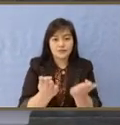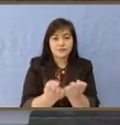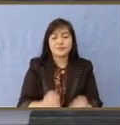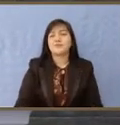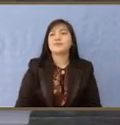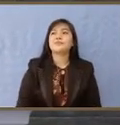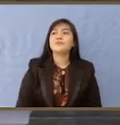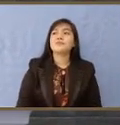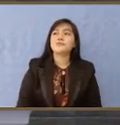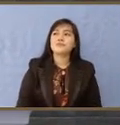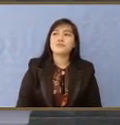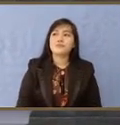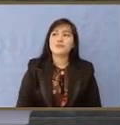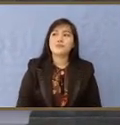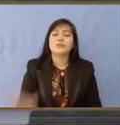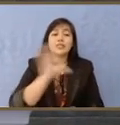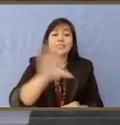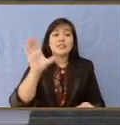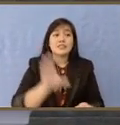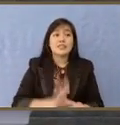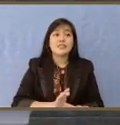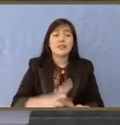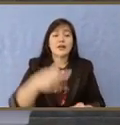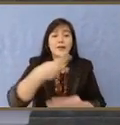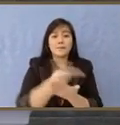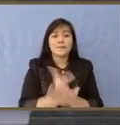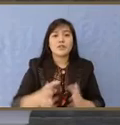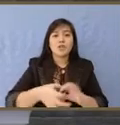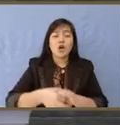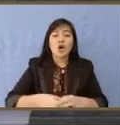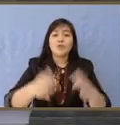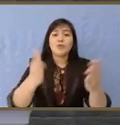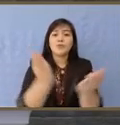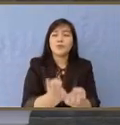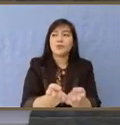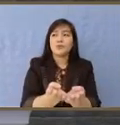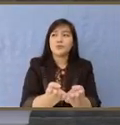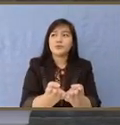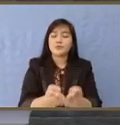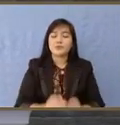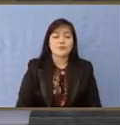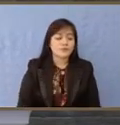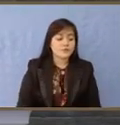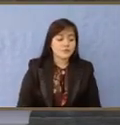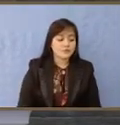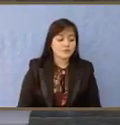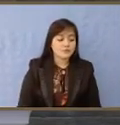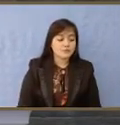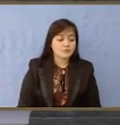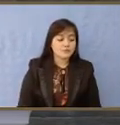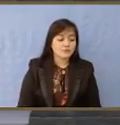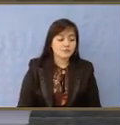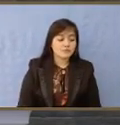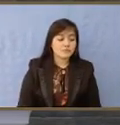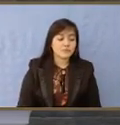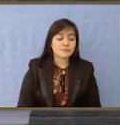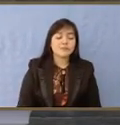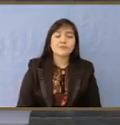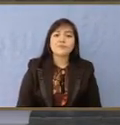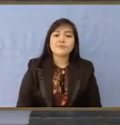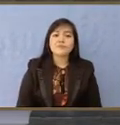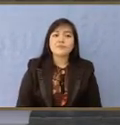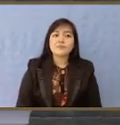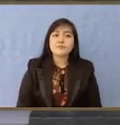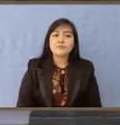na po tayo sa pinaka main outline ng book. Kanina, yung outline na binigay ko po sa inyo, historical analysis po yun. Yung according